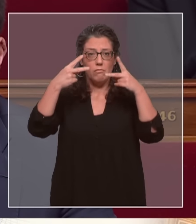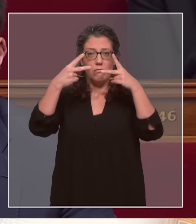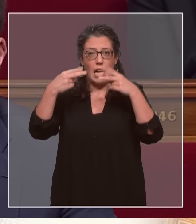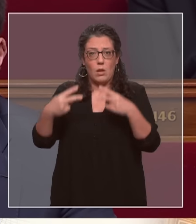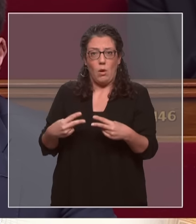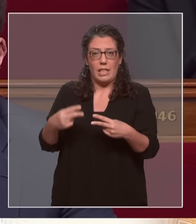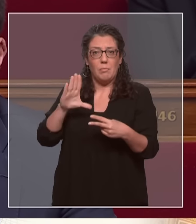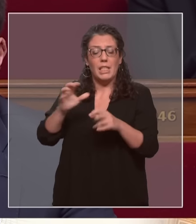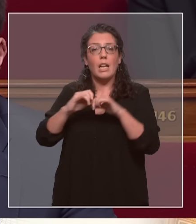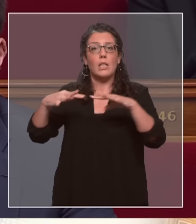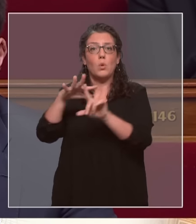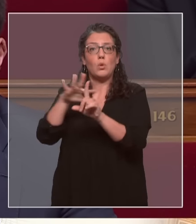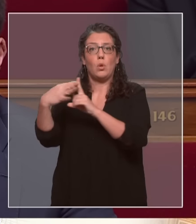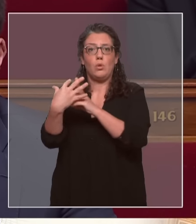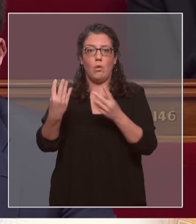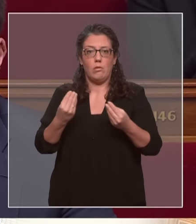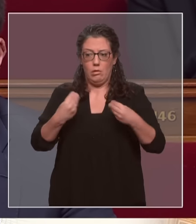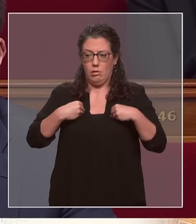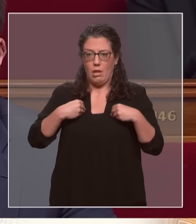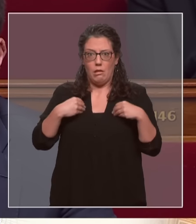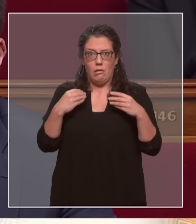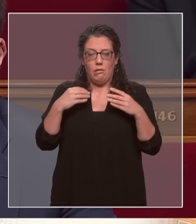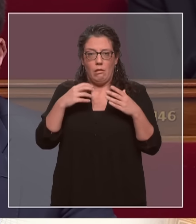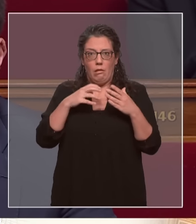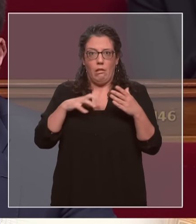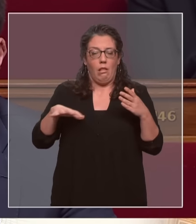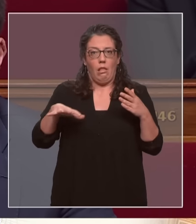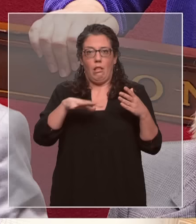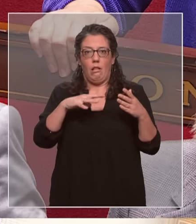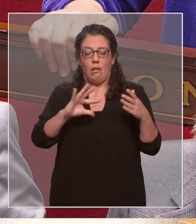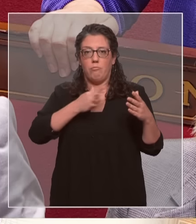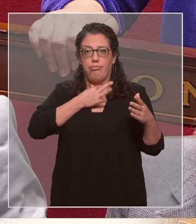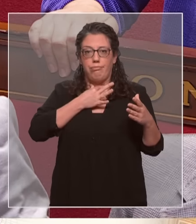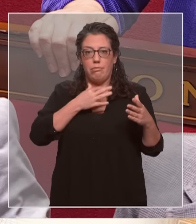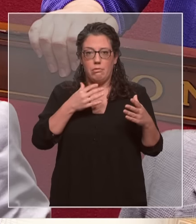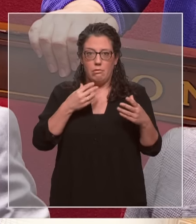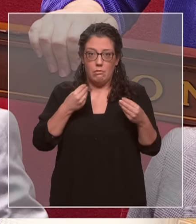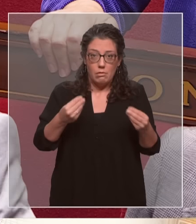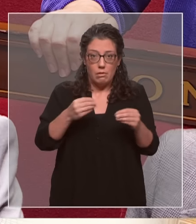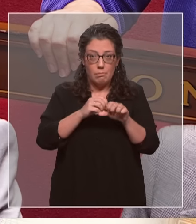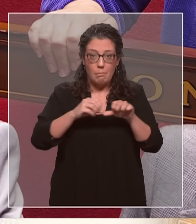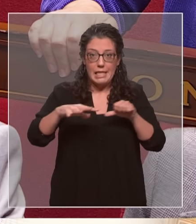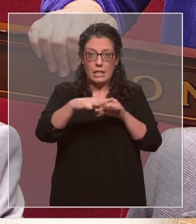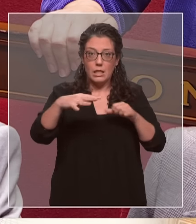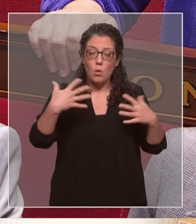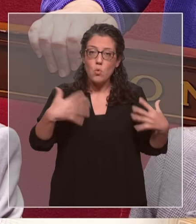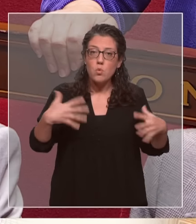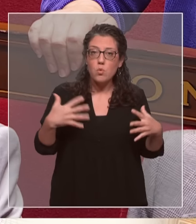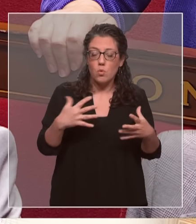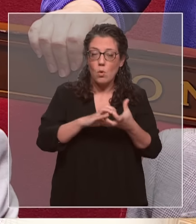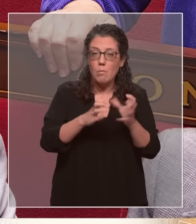les jeunes et les graves conséquences dramatiques qu'ils peuvent avoir, pas que chez les jeunes